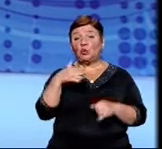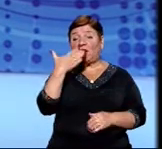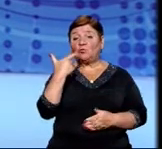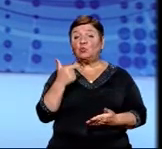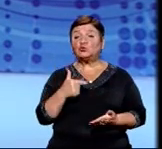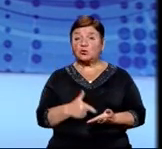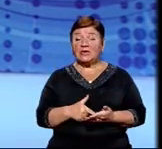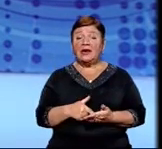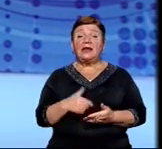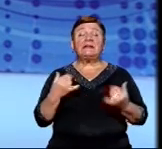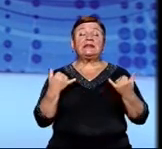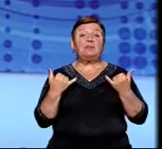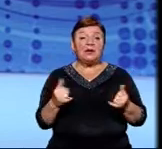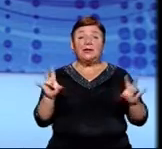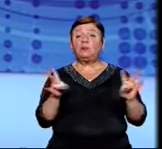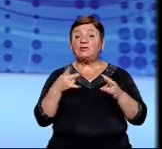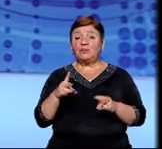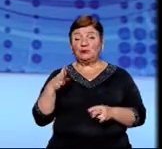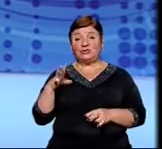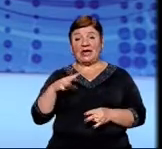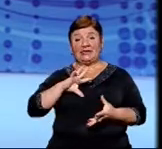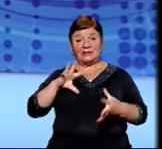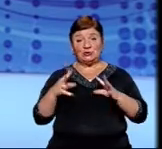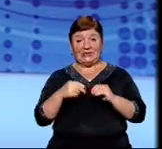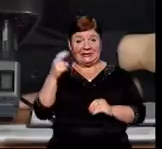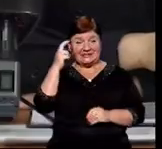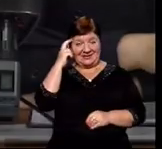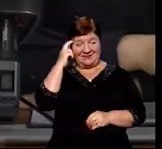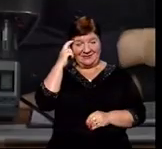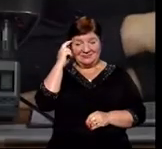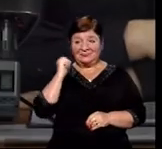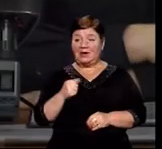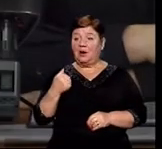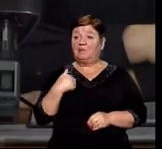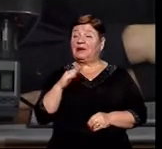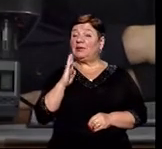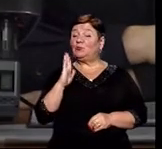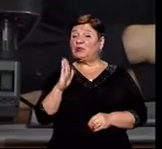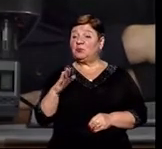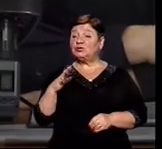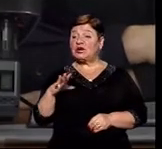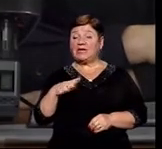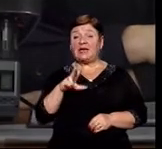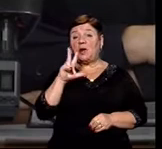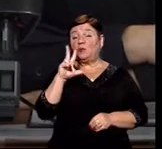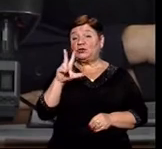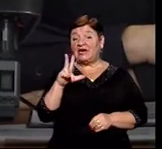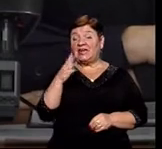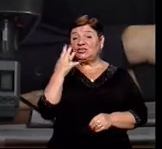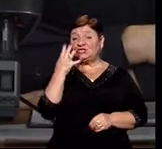Ужгороді. Тепер не потрібно чекати результати з Києва. Ми не будемо чекати по 3-4